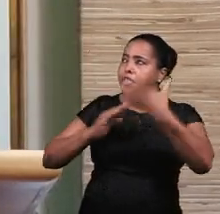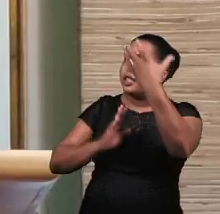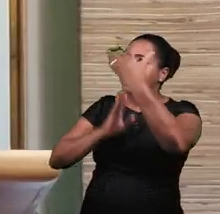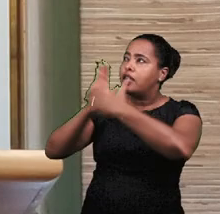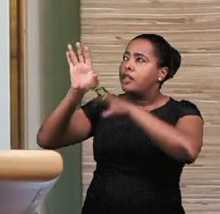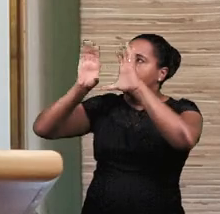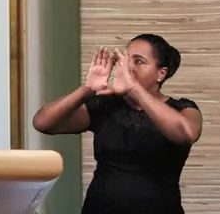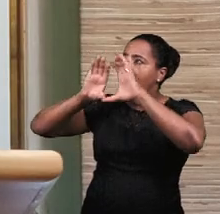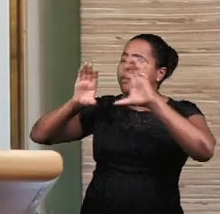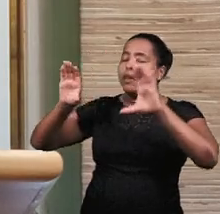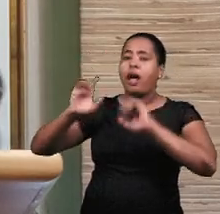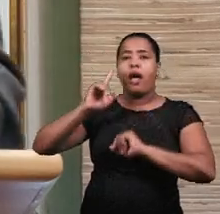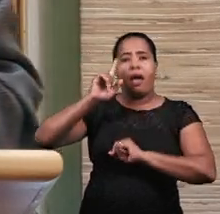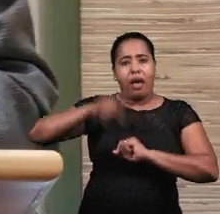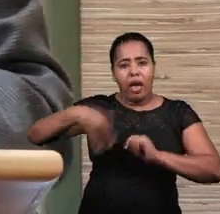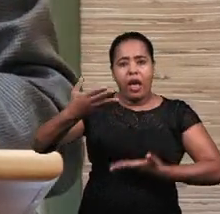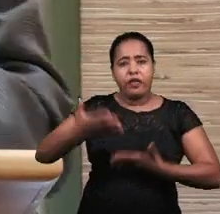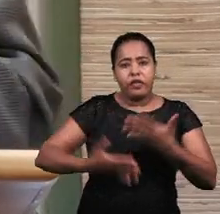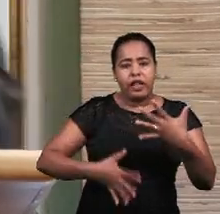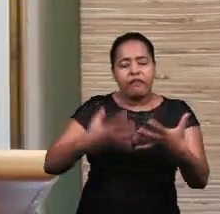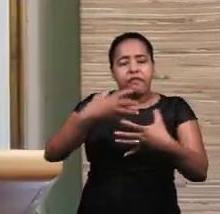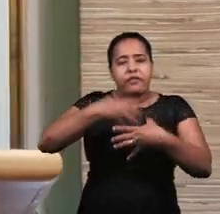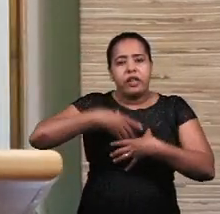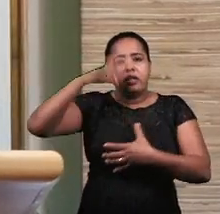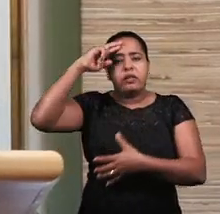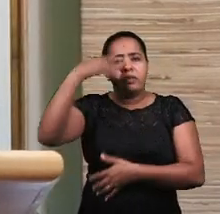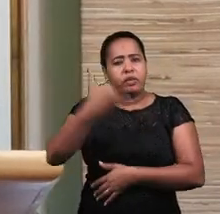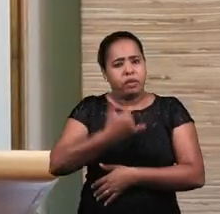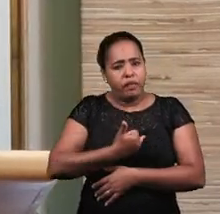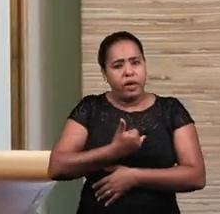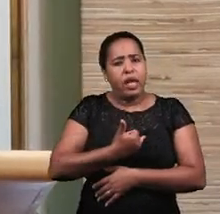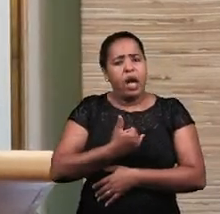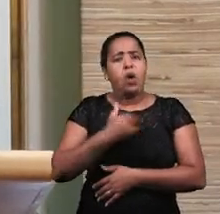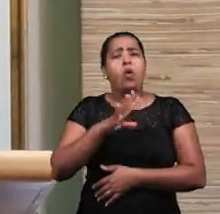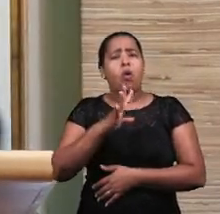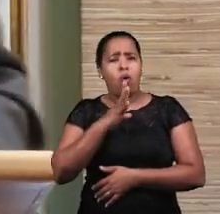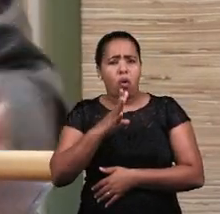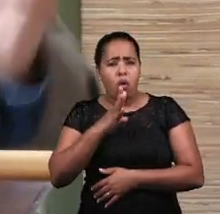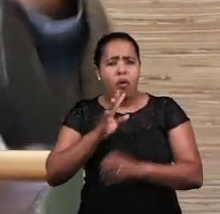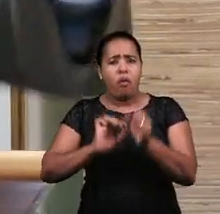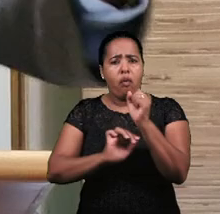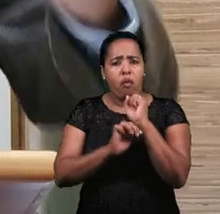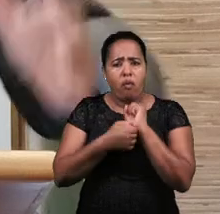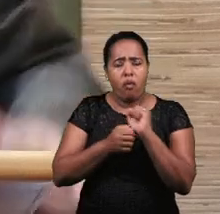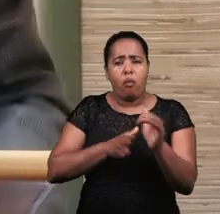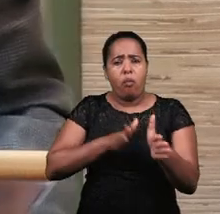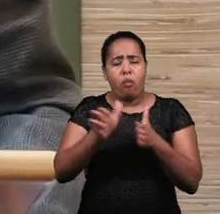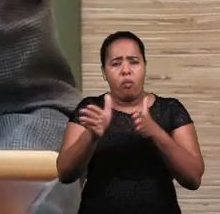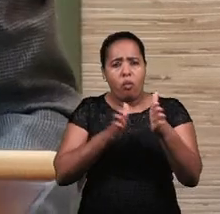avec l'éternité. C'est celle qui va écouter la voix du Seigneur. C'est elle qui sait le mystère pour